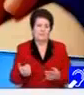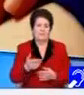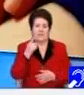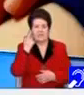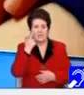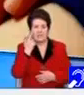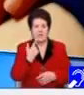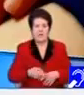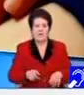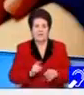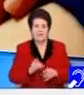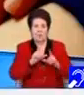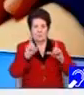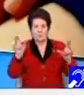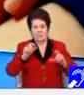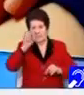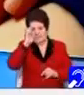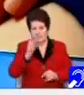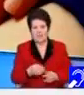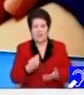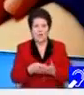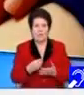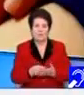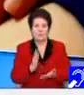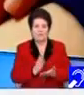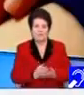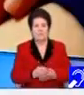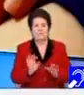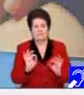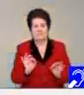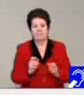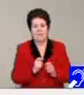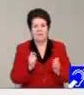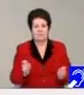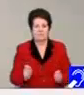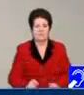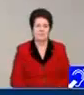chineză. Pentru că este o instituție de stat, costul serviciilor este accesibil.